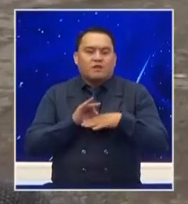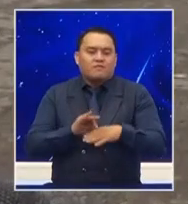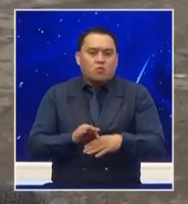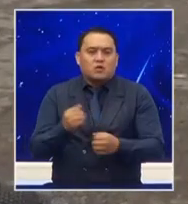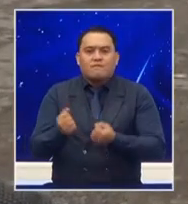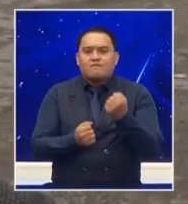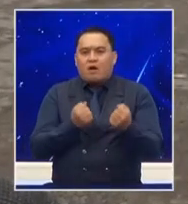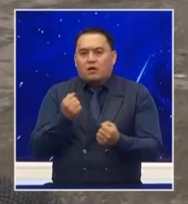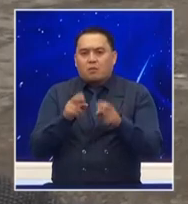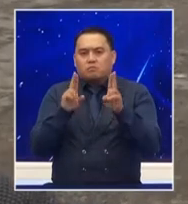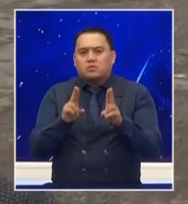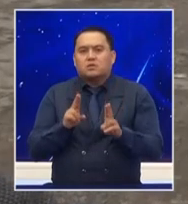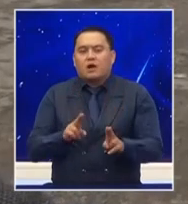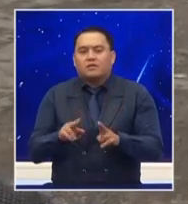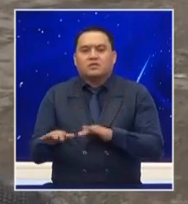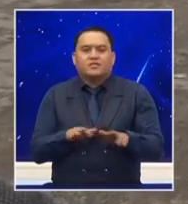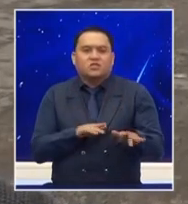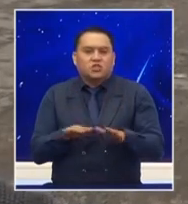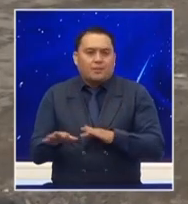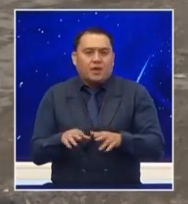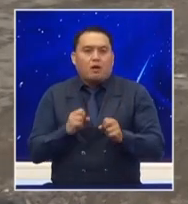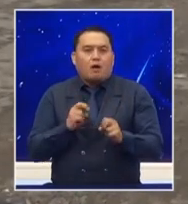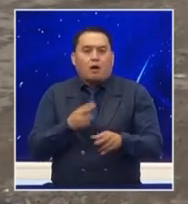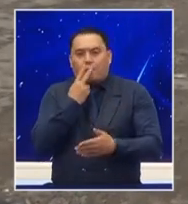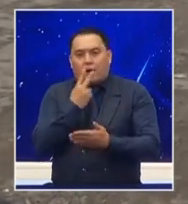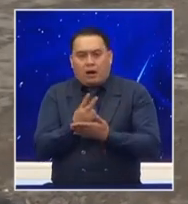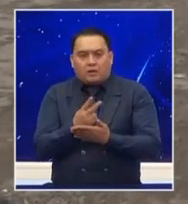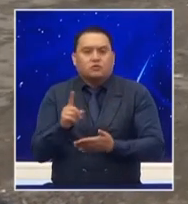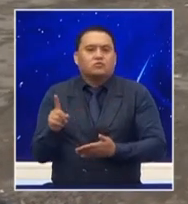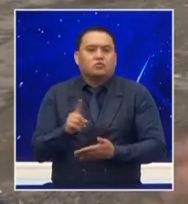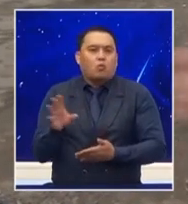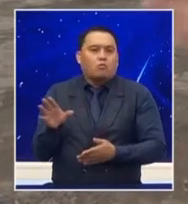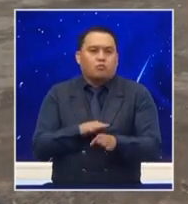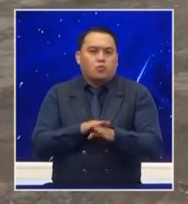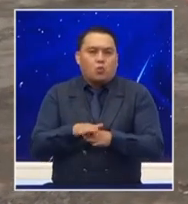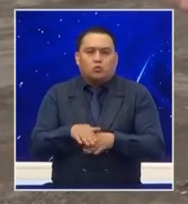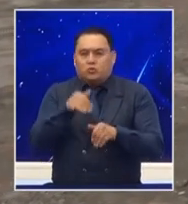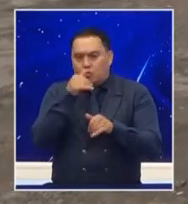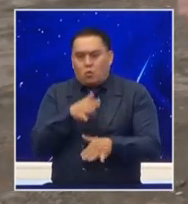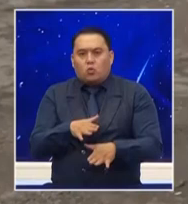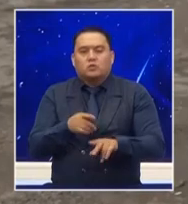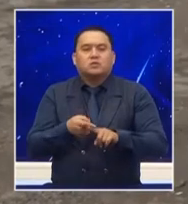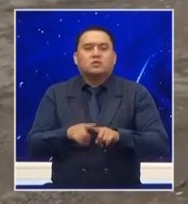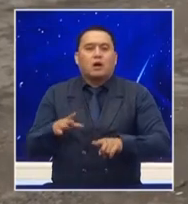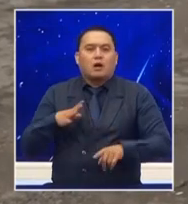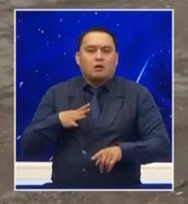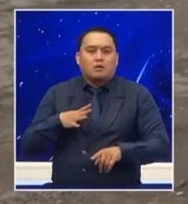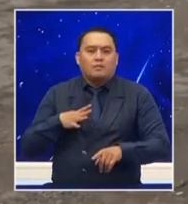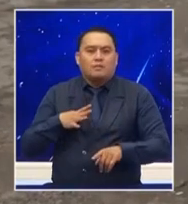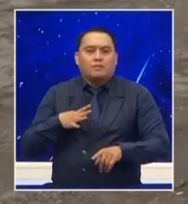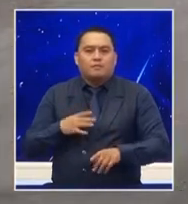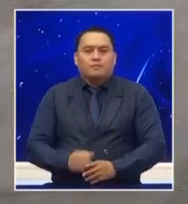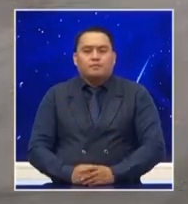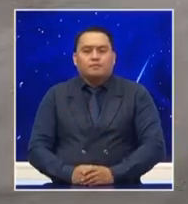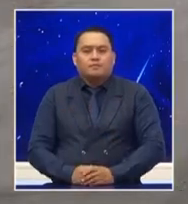и соблюдающими правила дорожного движения. Но, как показывает практика, даже это полностью не решает устоявшуюся в этой местности проблему с потоками